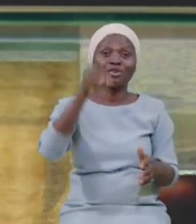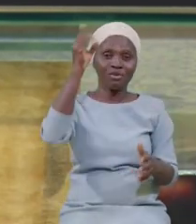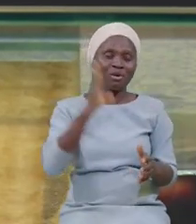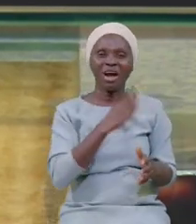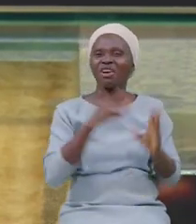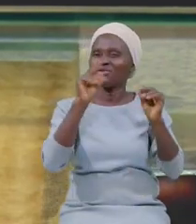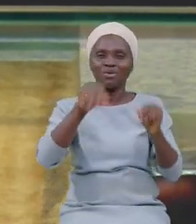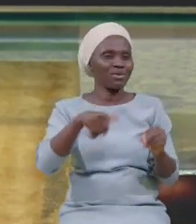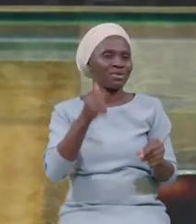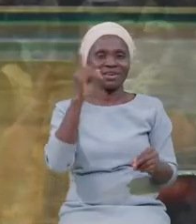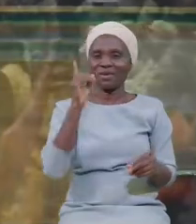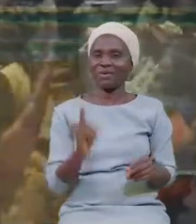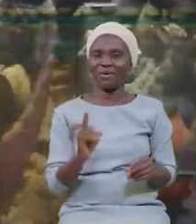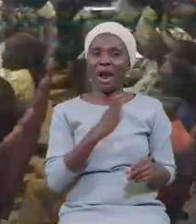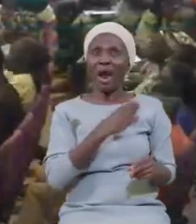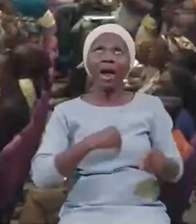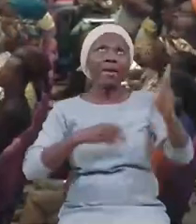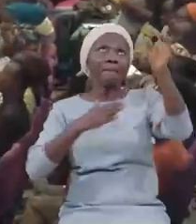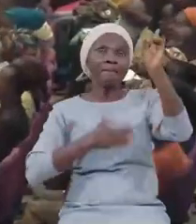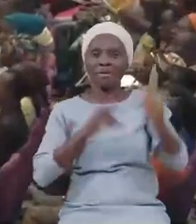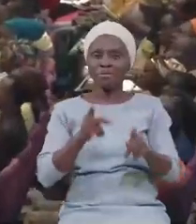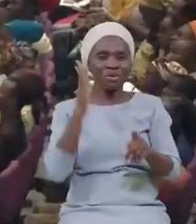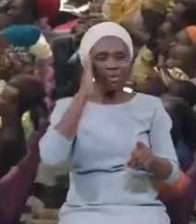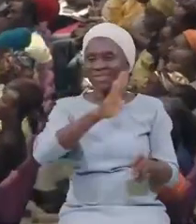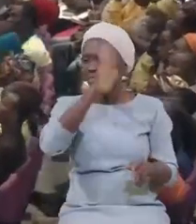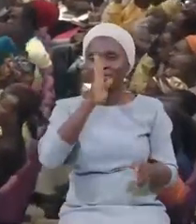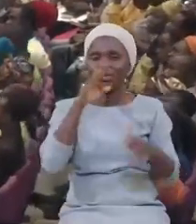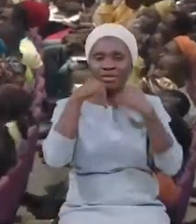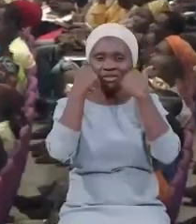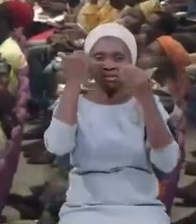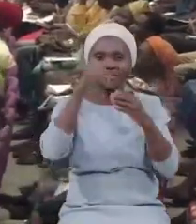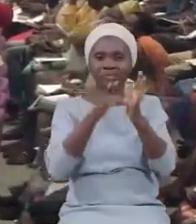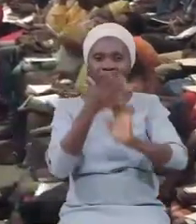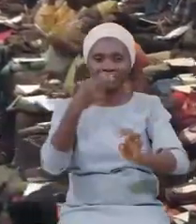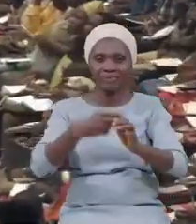point d'autre, et mon peuple ne sera plus jamais dans la confusion.